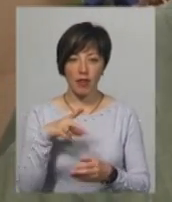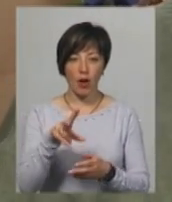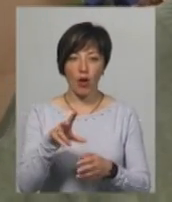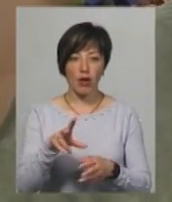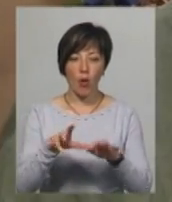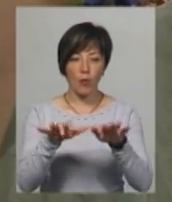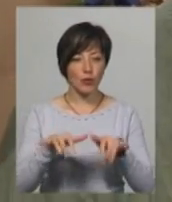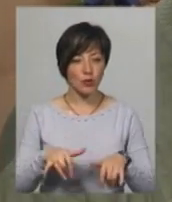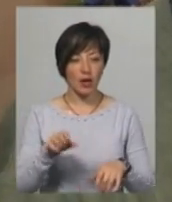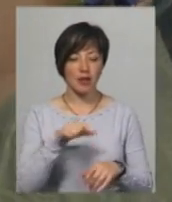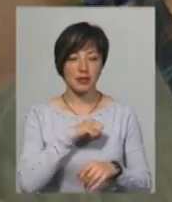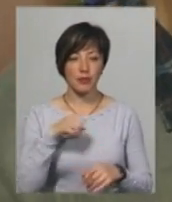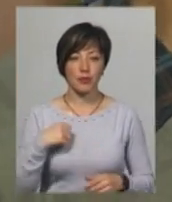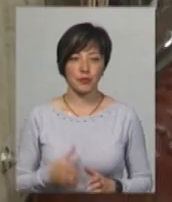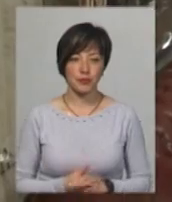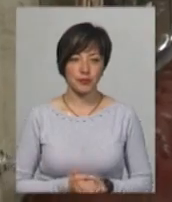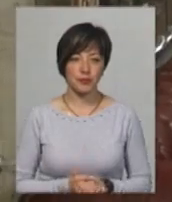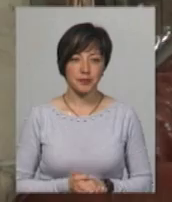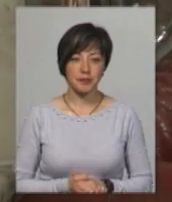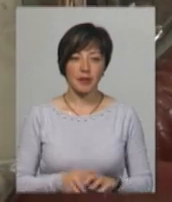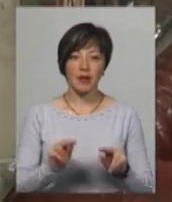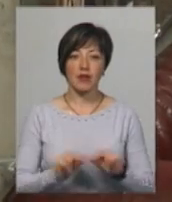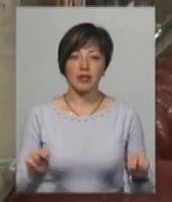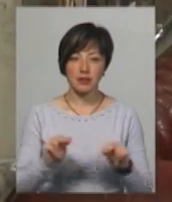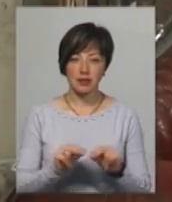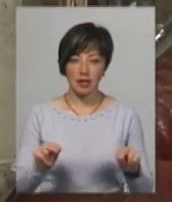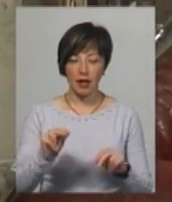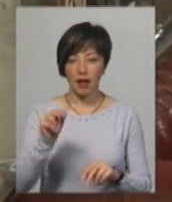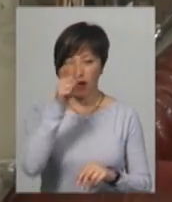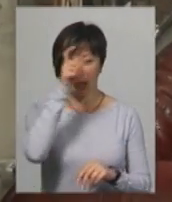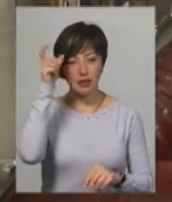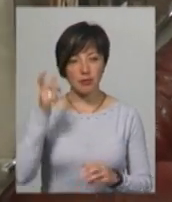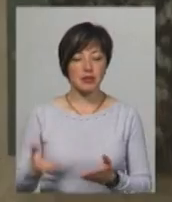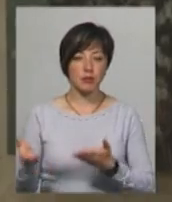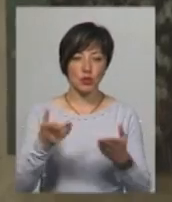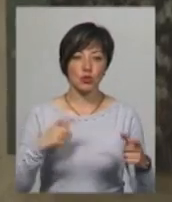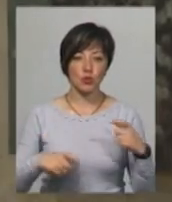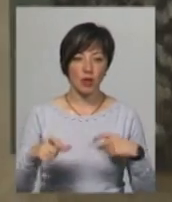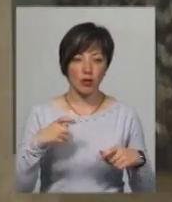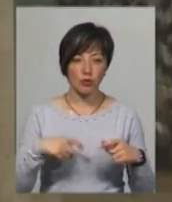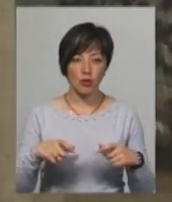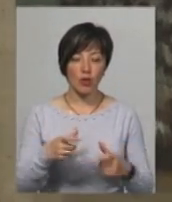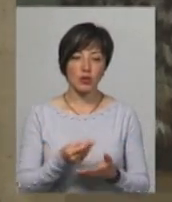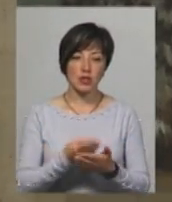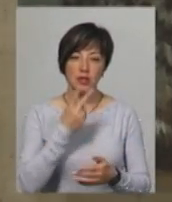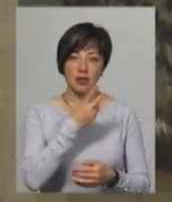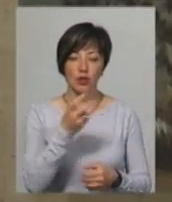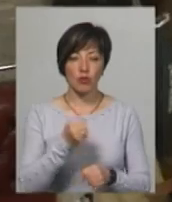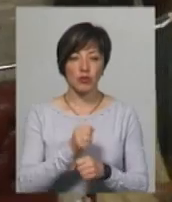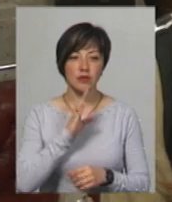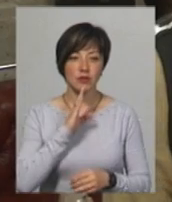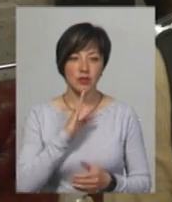це малював, а щоб самому робити. Викладачі педагогічної академії запросили студентку Вероніку Василюк оцінити роботи